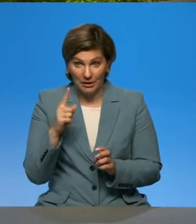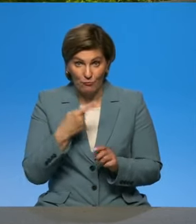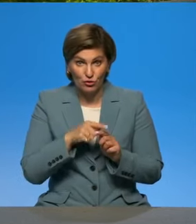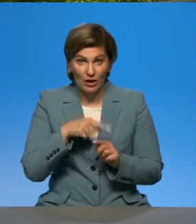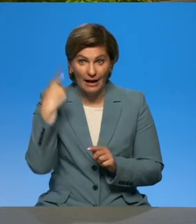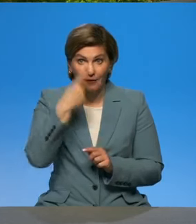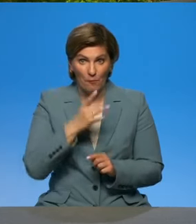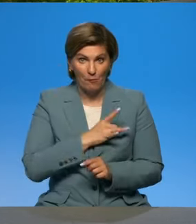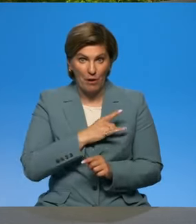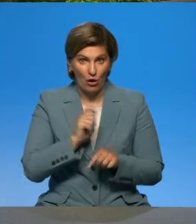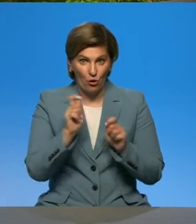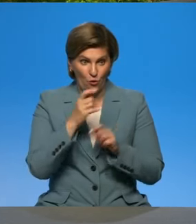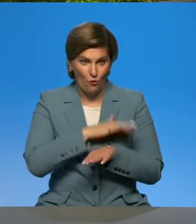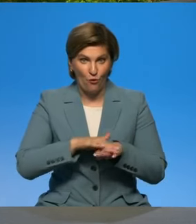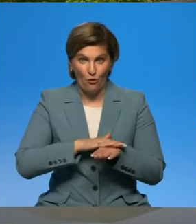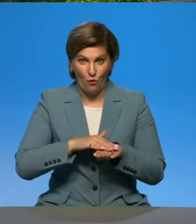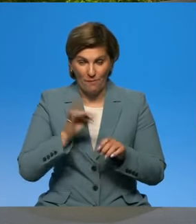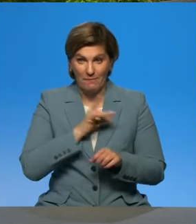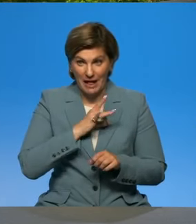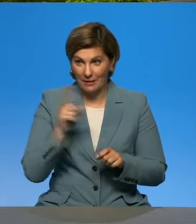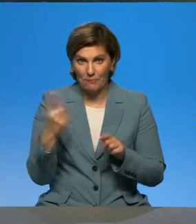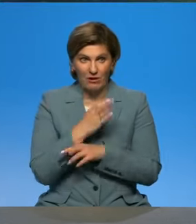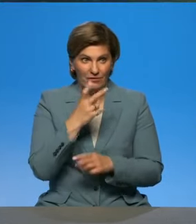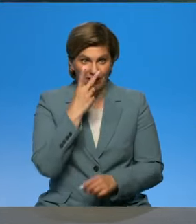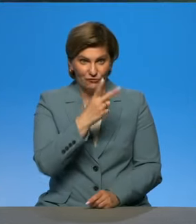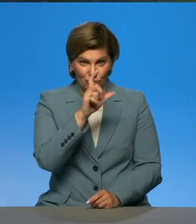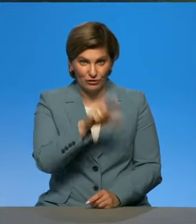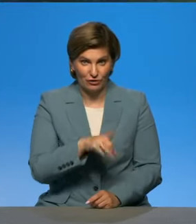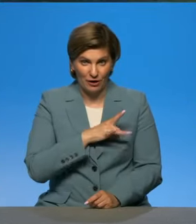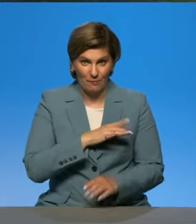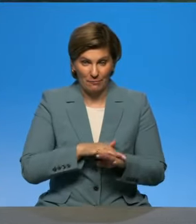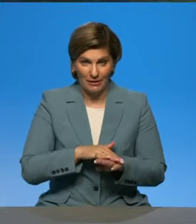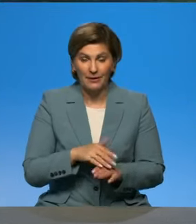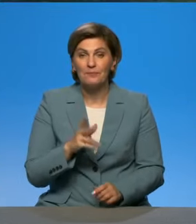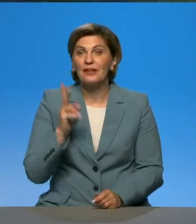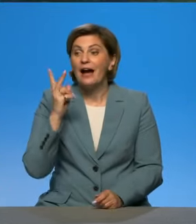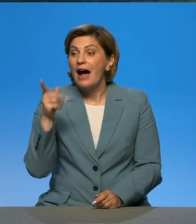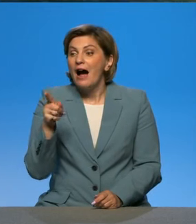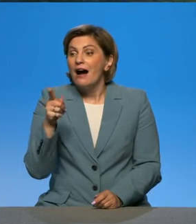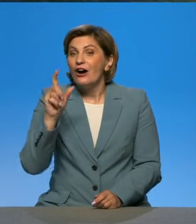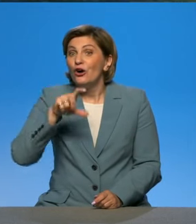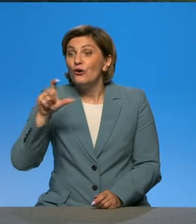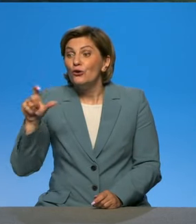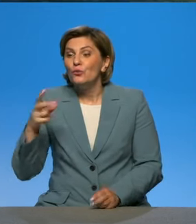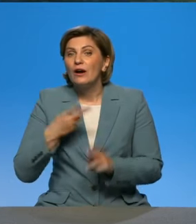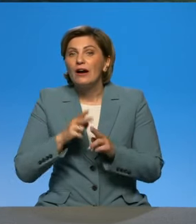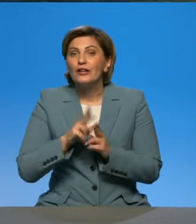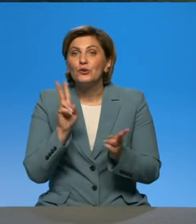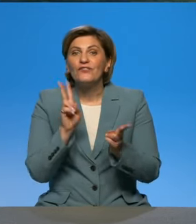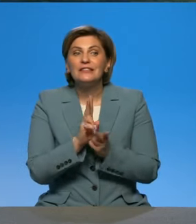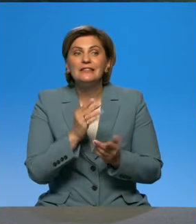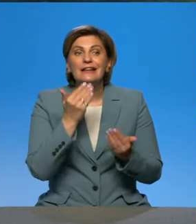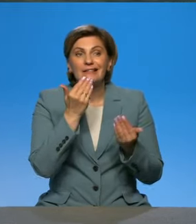вот, кстати, те люди, которые первыми встретили Микуха Маклая, вашего предка,